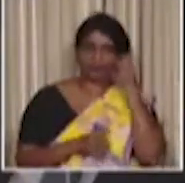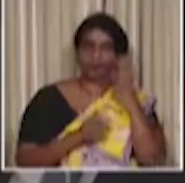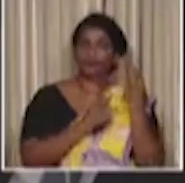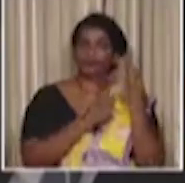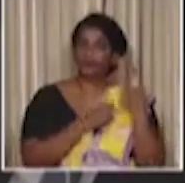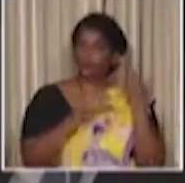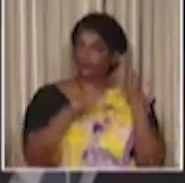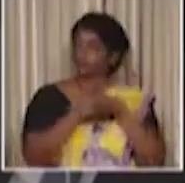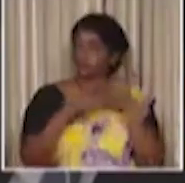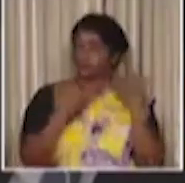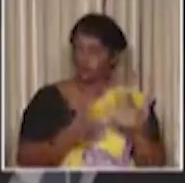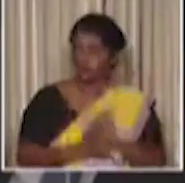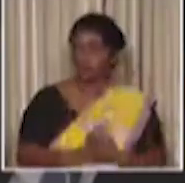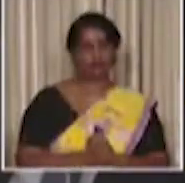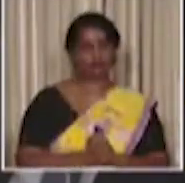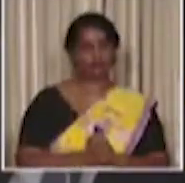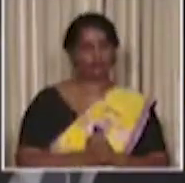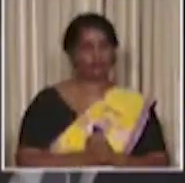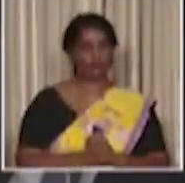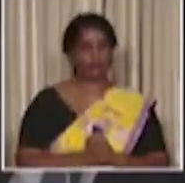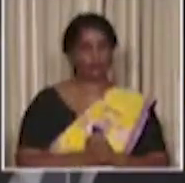භාරගෙන තිබෙනවා